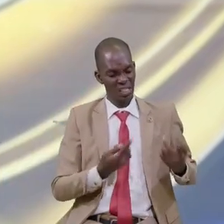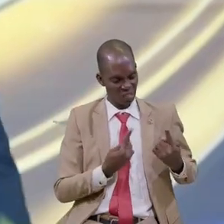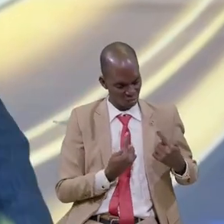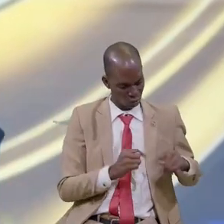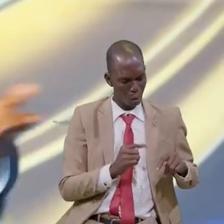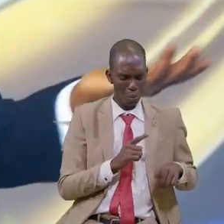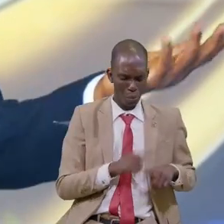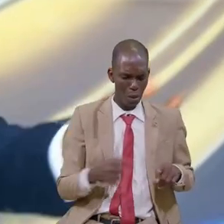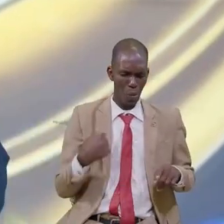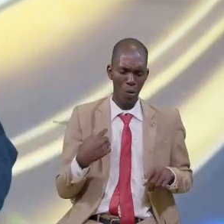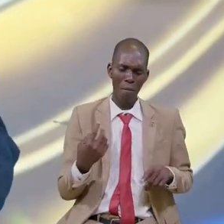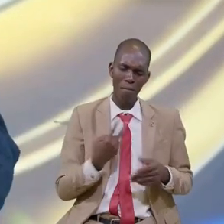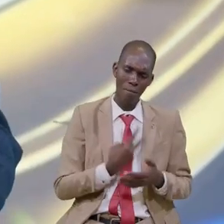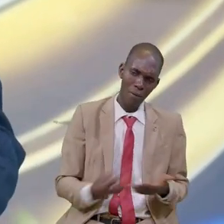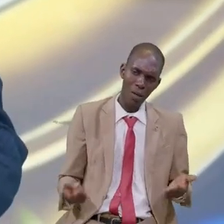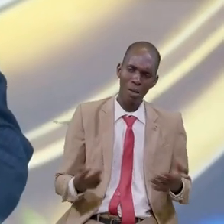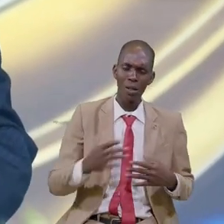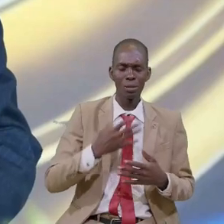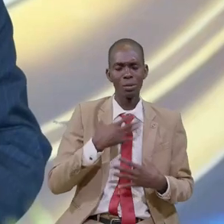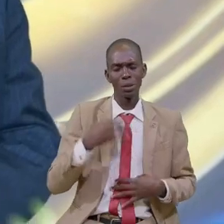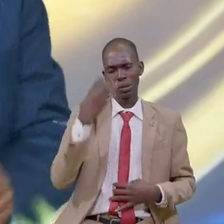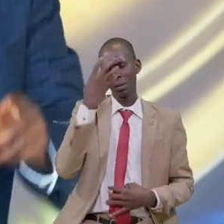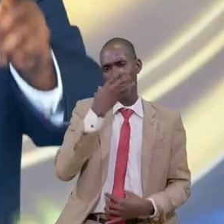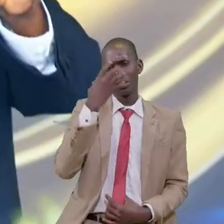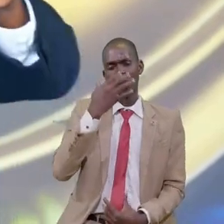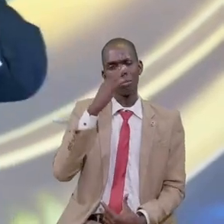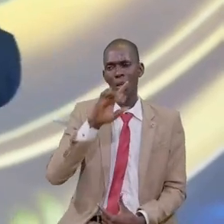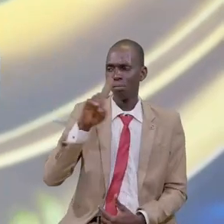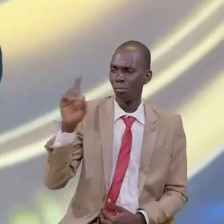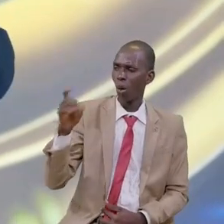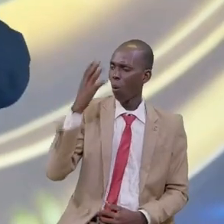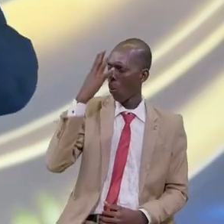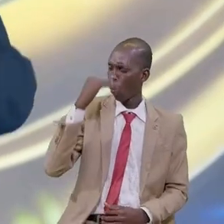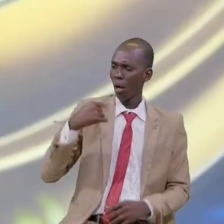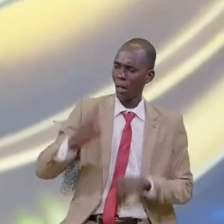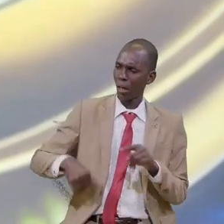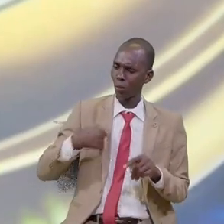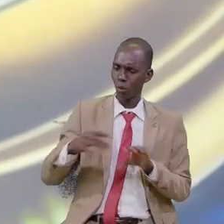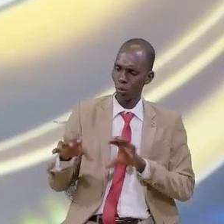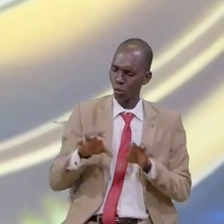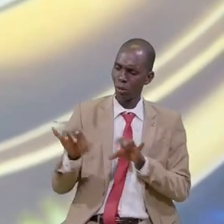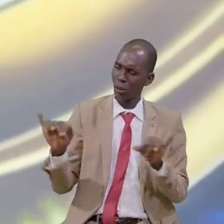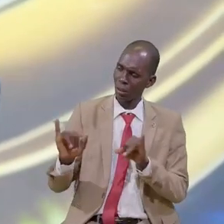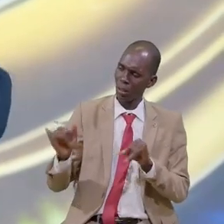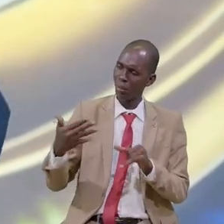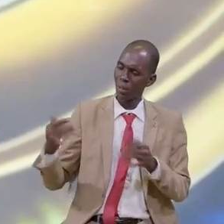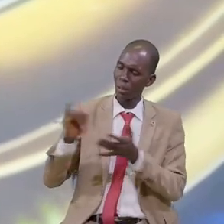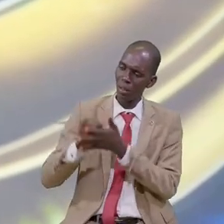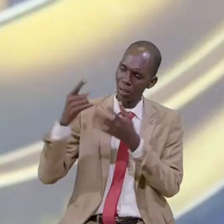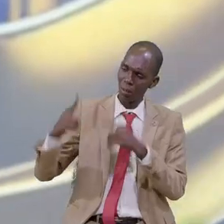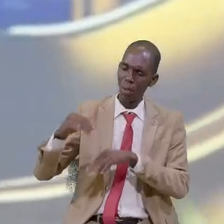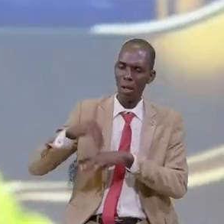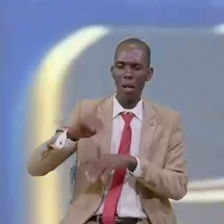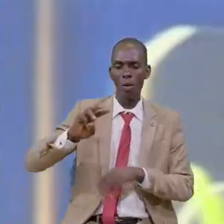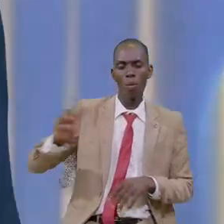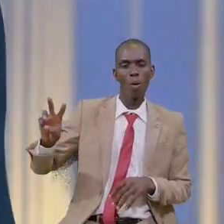pourquoi n'avons-nous pas pu le faire? Ça, c'est la question que nous devons poser. Et je dois vous